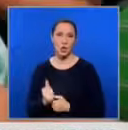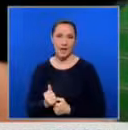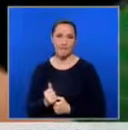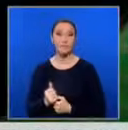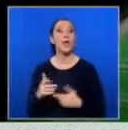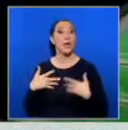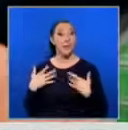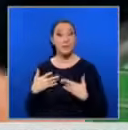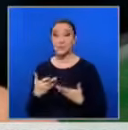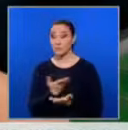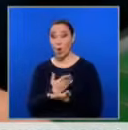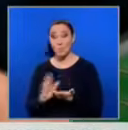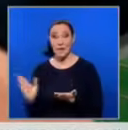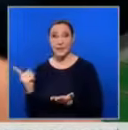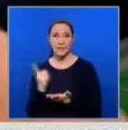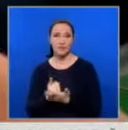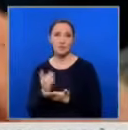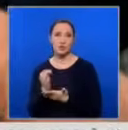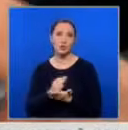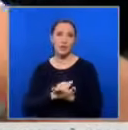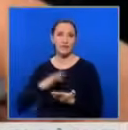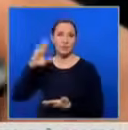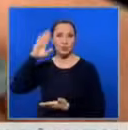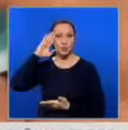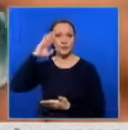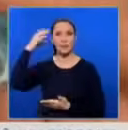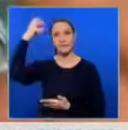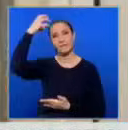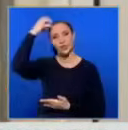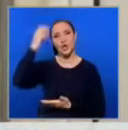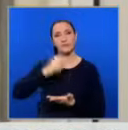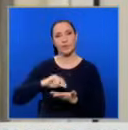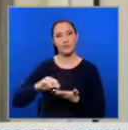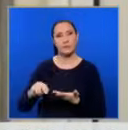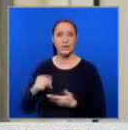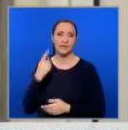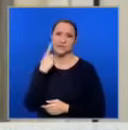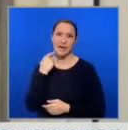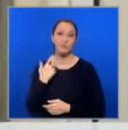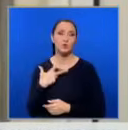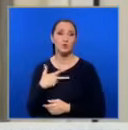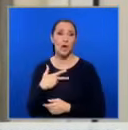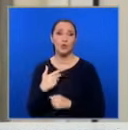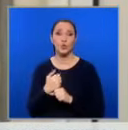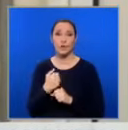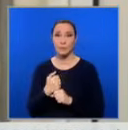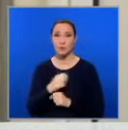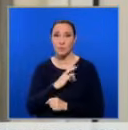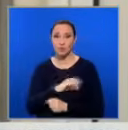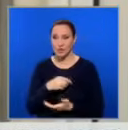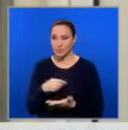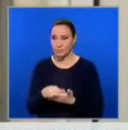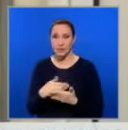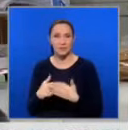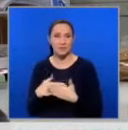Но искат и отмяна на наредбата за оценяване на служителите в държавната администрация. Срамно е социалните работници да получават заплати